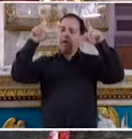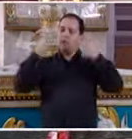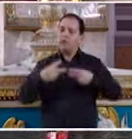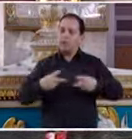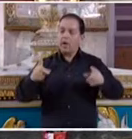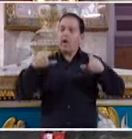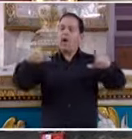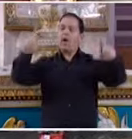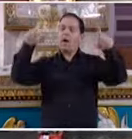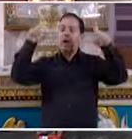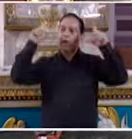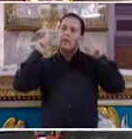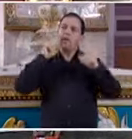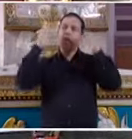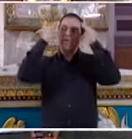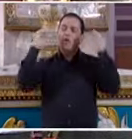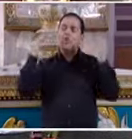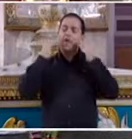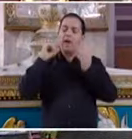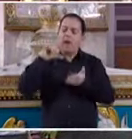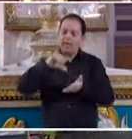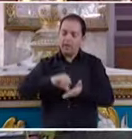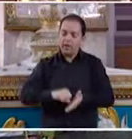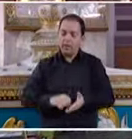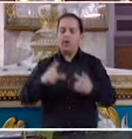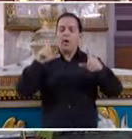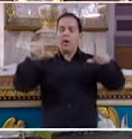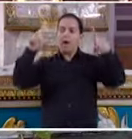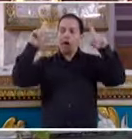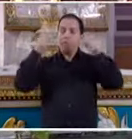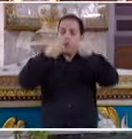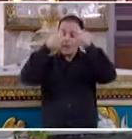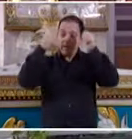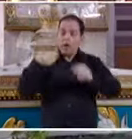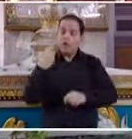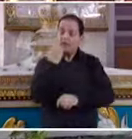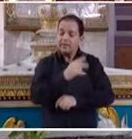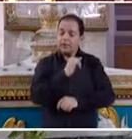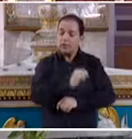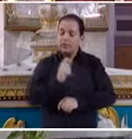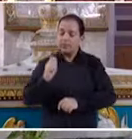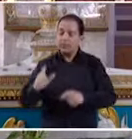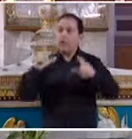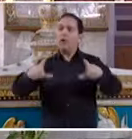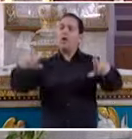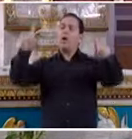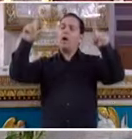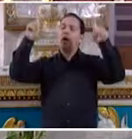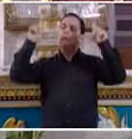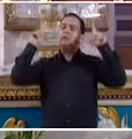Αγίες Ενδόξεως, ο Μάρτυρος, Φιλοθέης Αθηναίας, των Αγίων και Δικαίων, Θεοπατέρων Ιακήμ και Άγιος, των Οσίων και Θεοφόρων Πατέρων